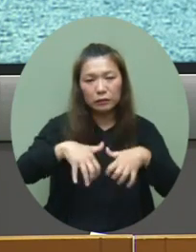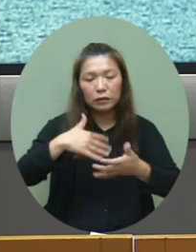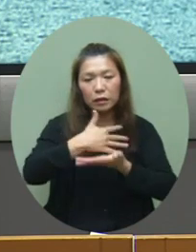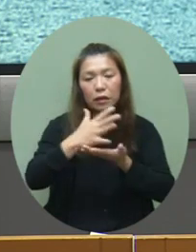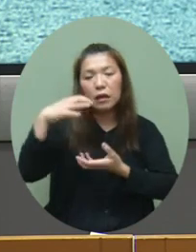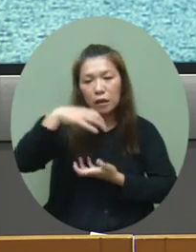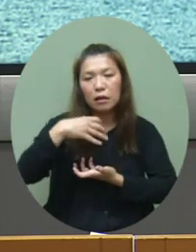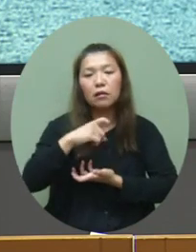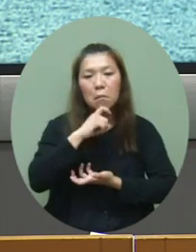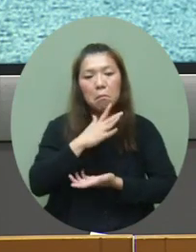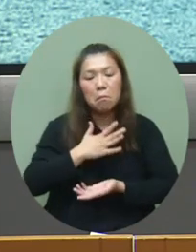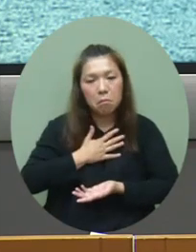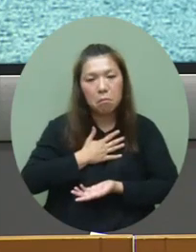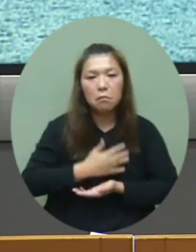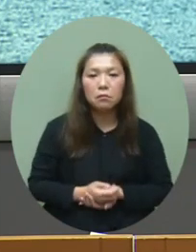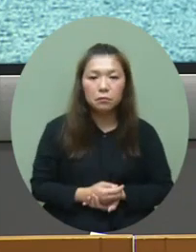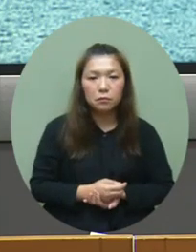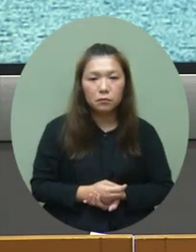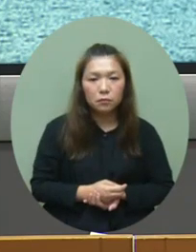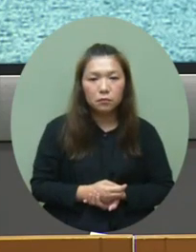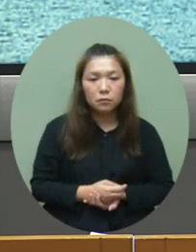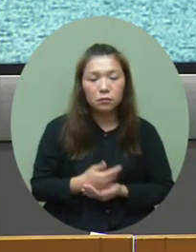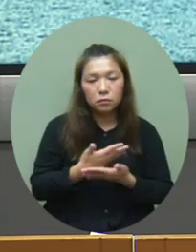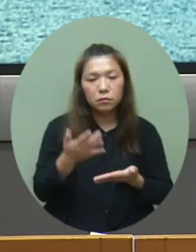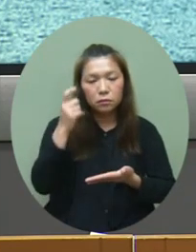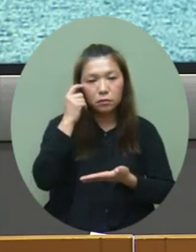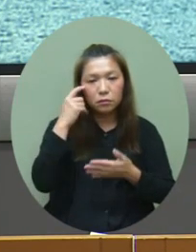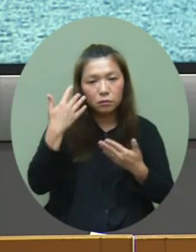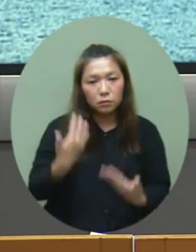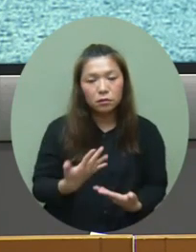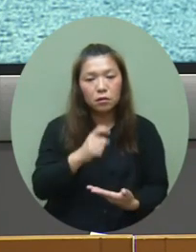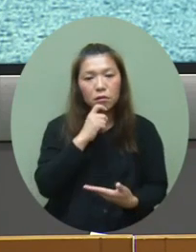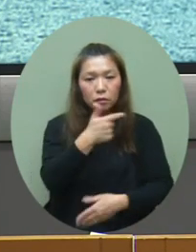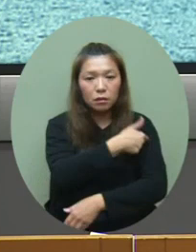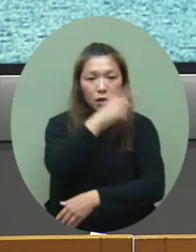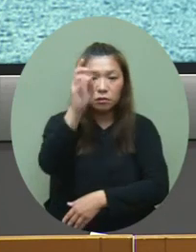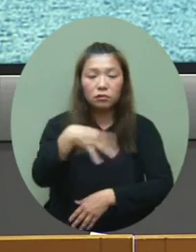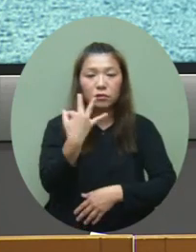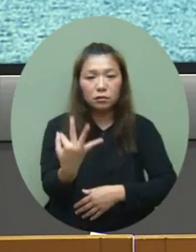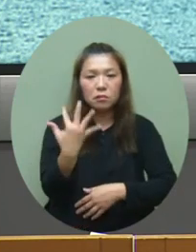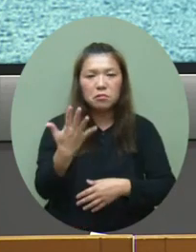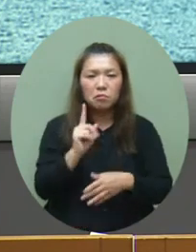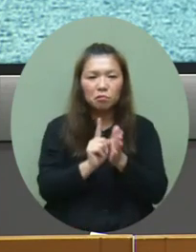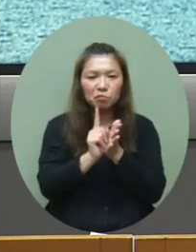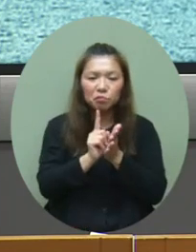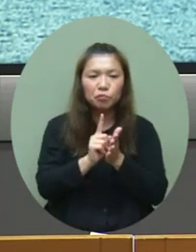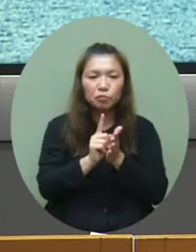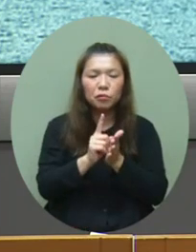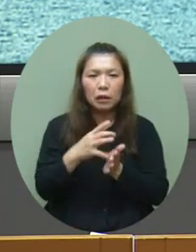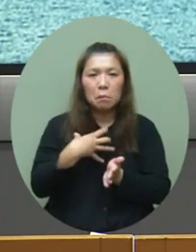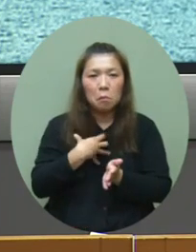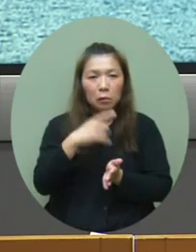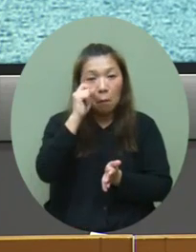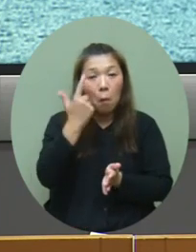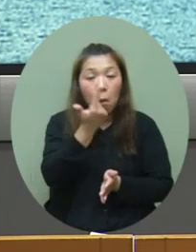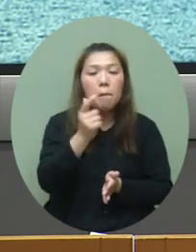就構成壓力嘅。咁我哋都知道其實即係香港我哋而家打3針嗰個比例咧都唔算話特別